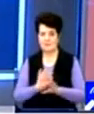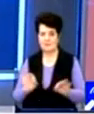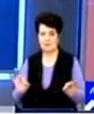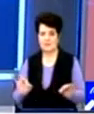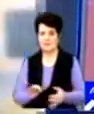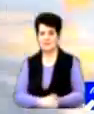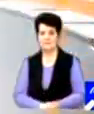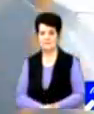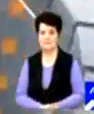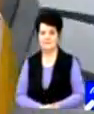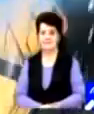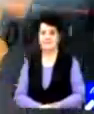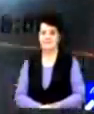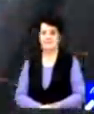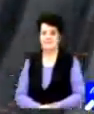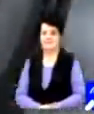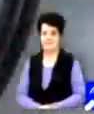frumoasă!